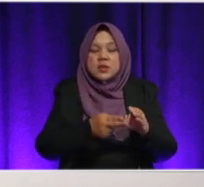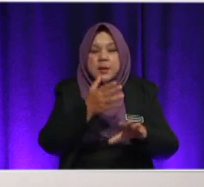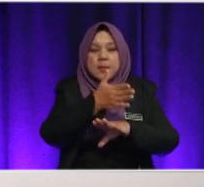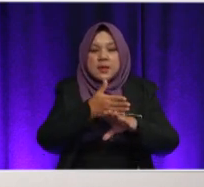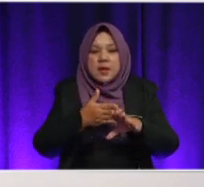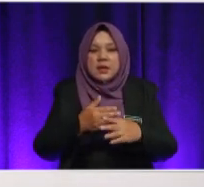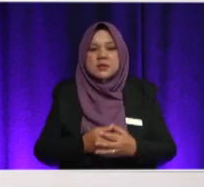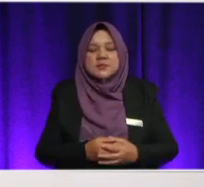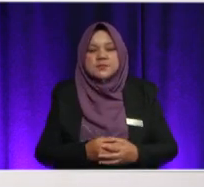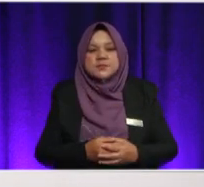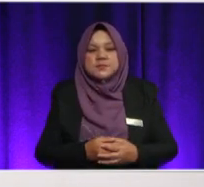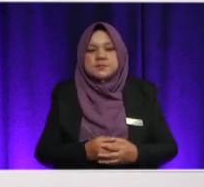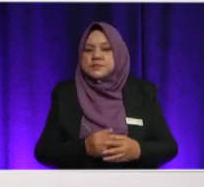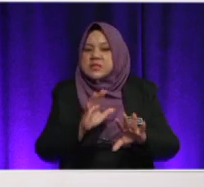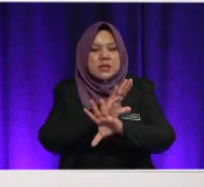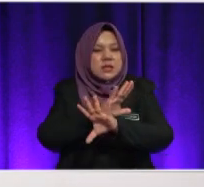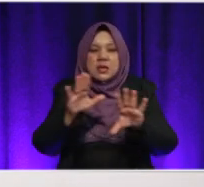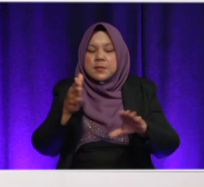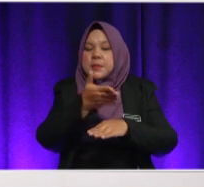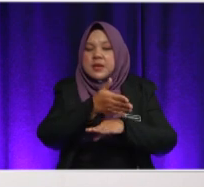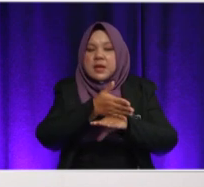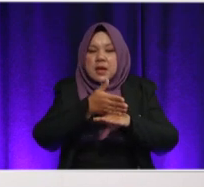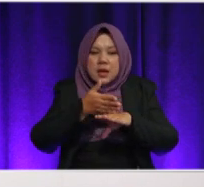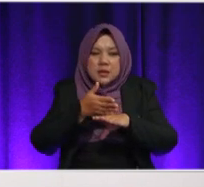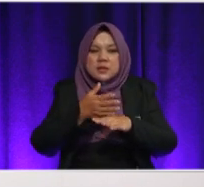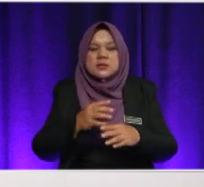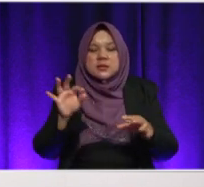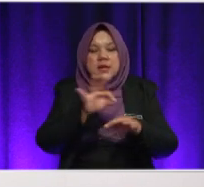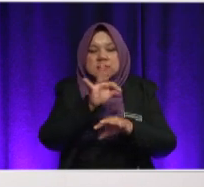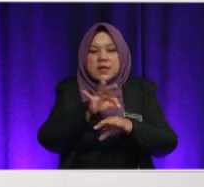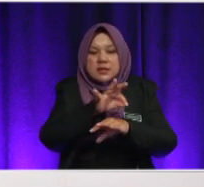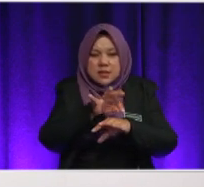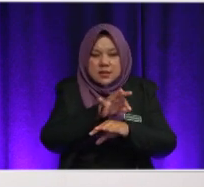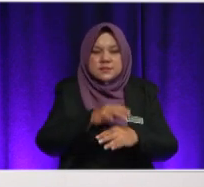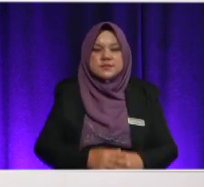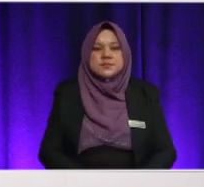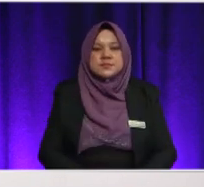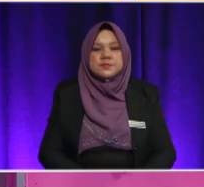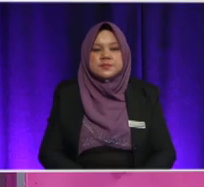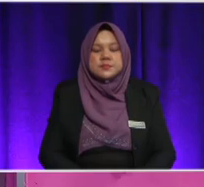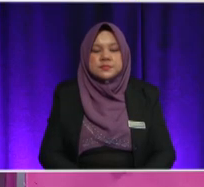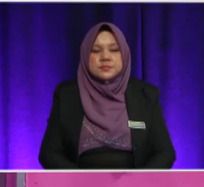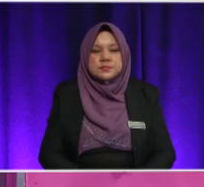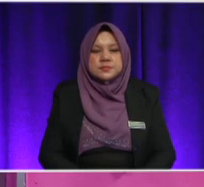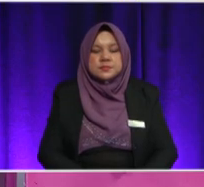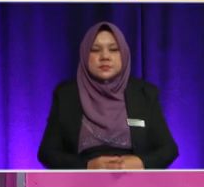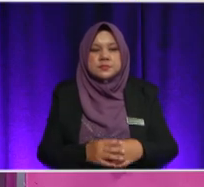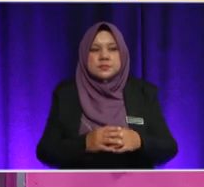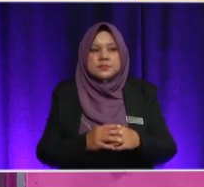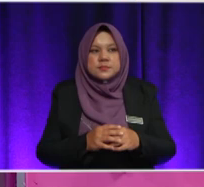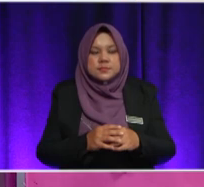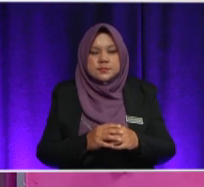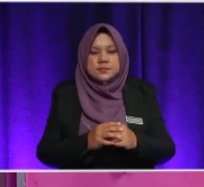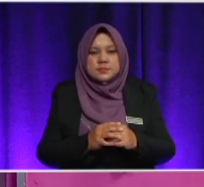Nah kalau complementary tidak melibatkan pembedahan dan jahitan pada tubuh badannya betul kalau melibatkan pembedahan ia